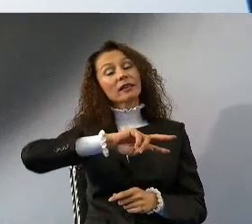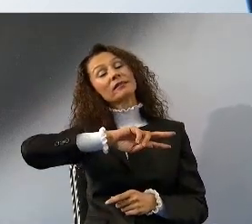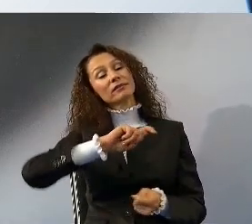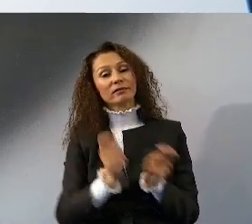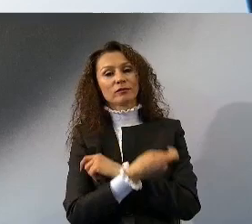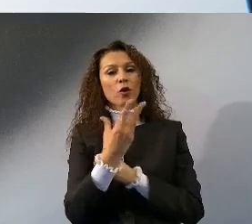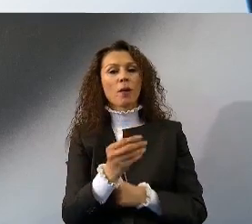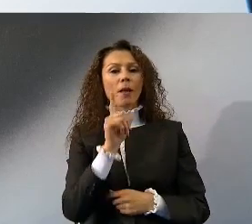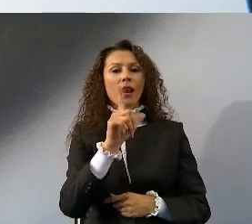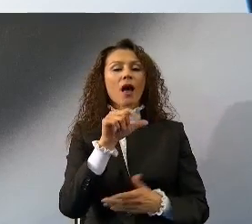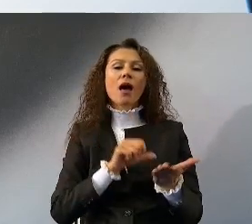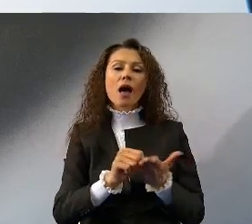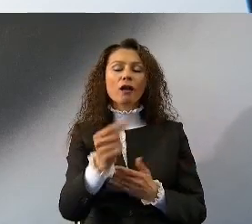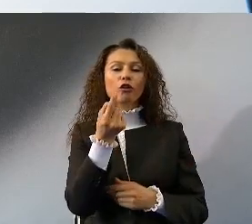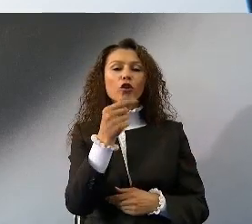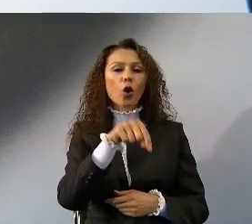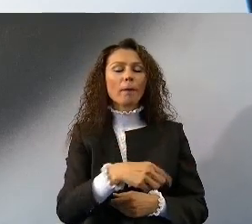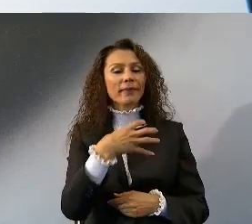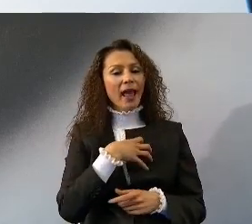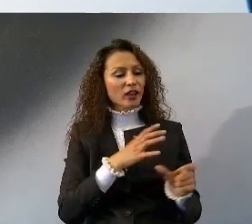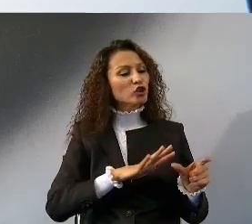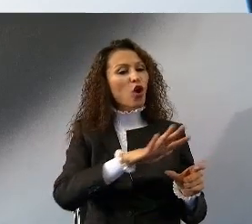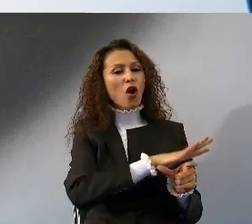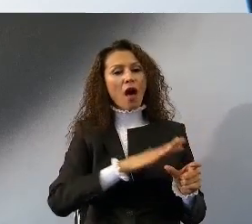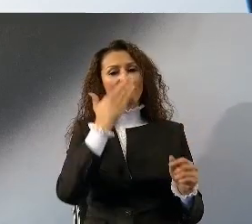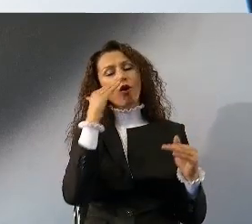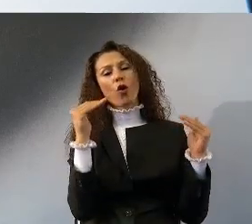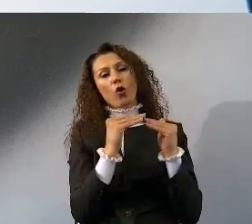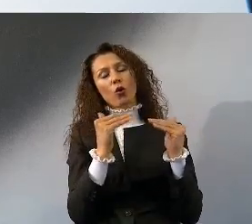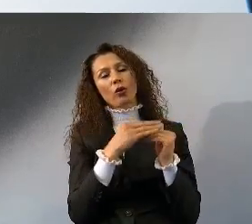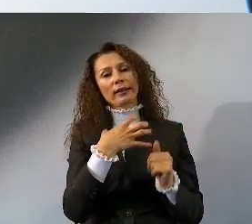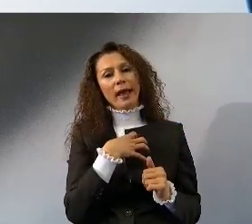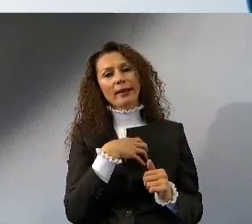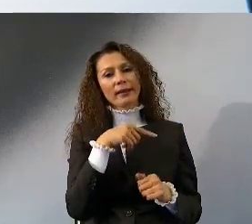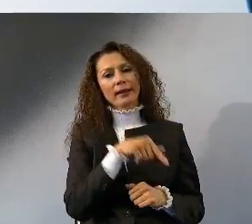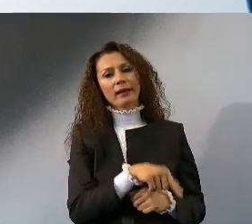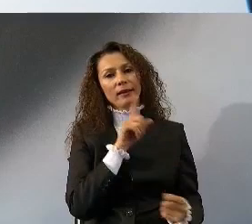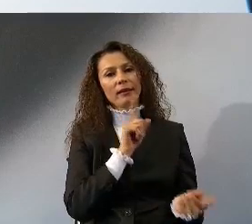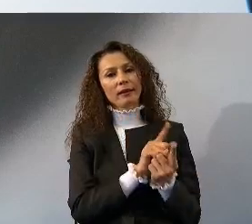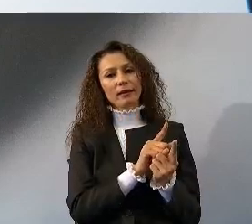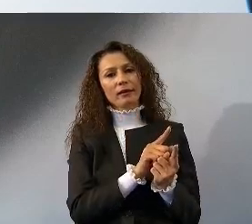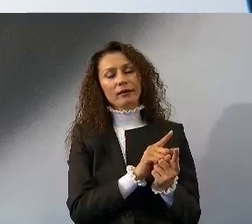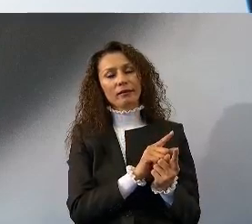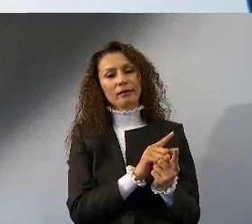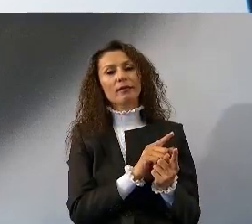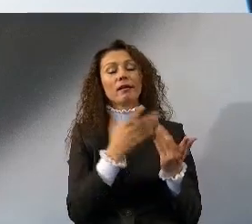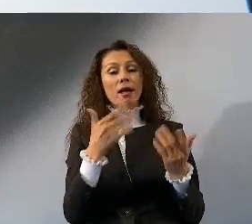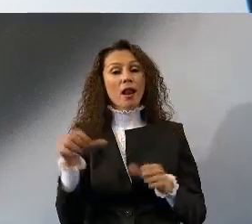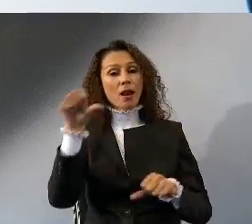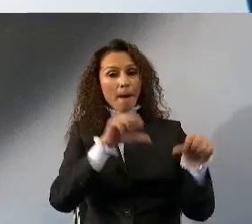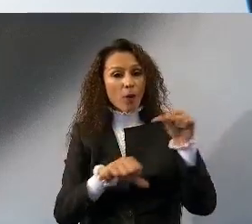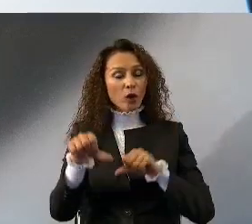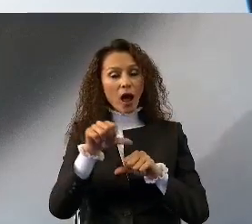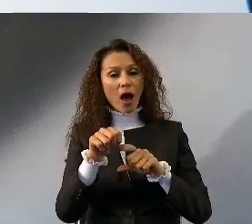şey yok. Her tohum kendi bulunduğu coğrafyanın içerisinde verimli veya verimli değil. Yani